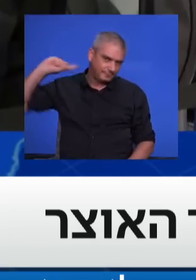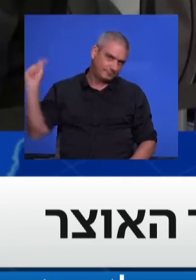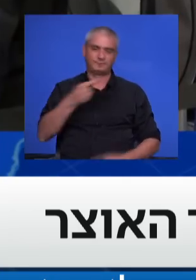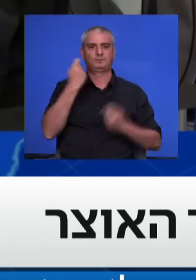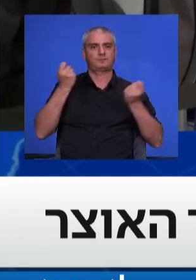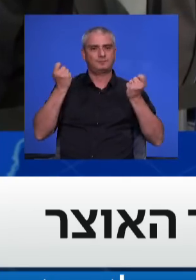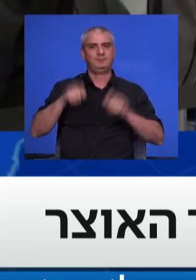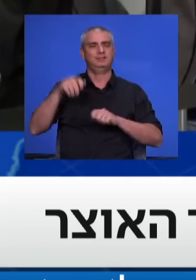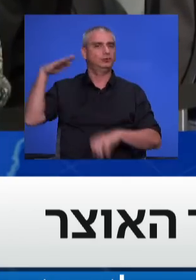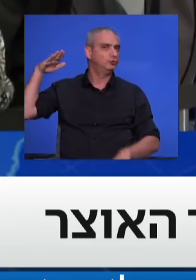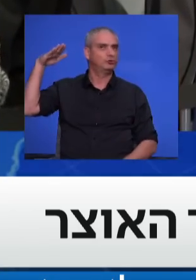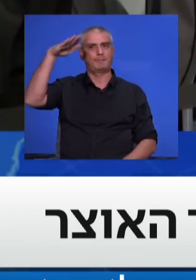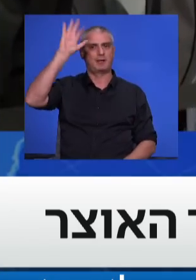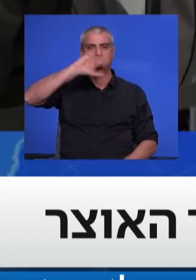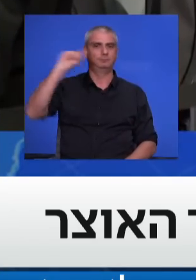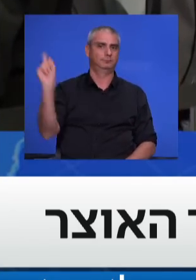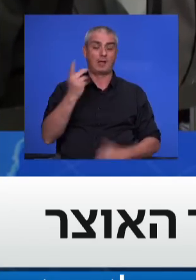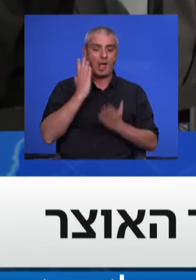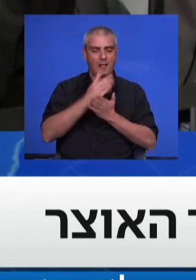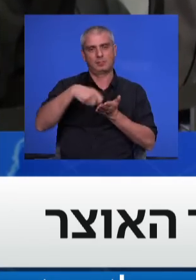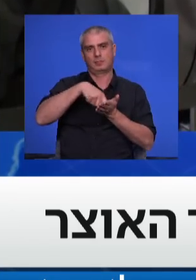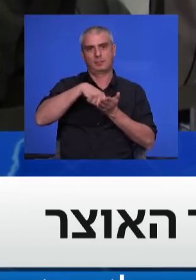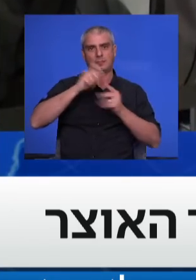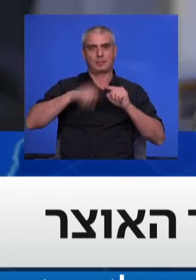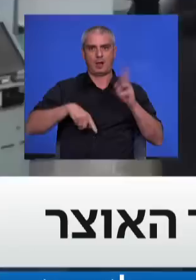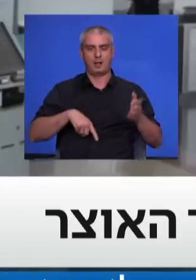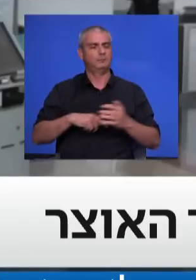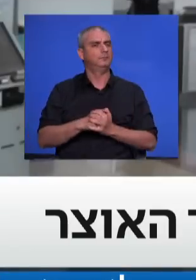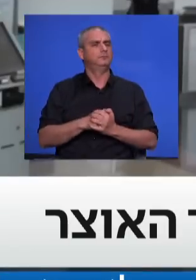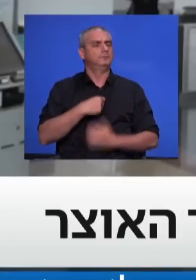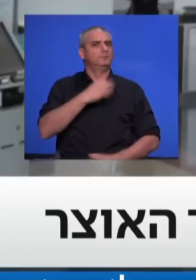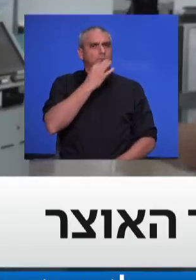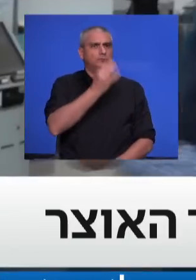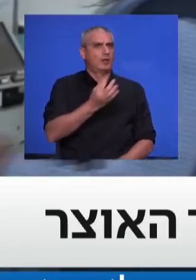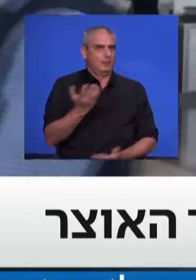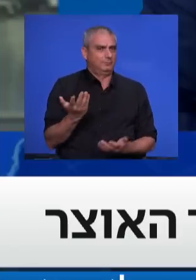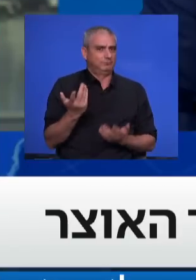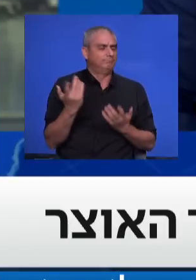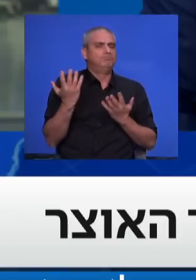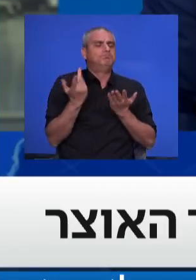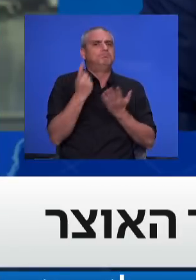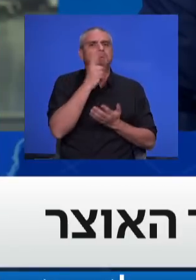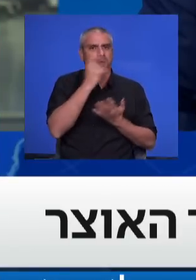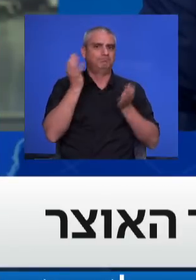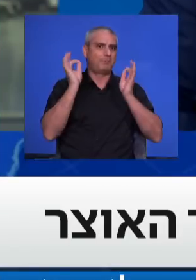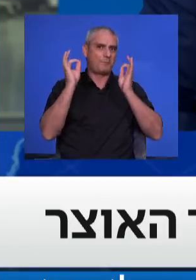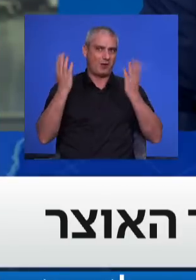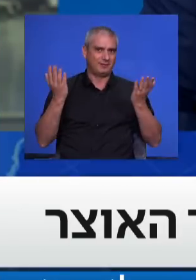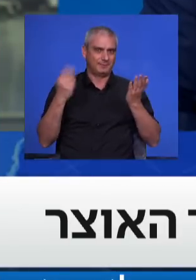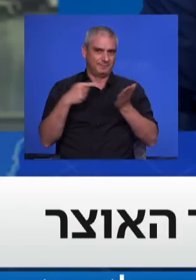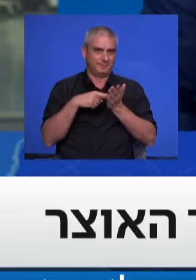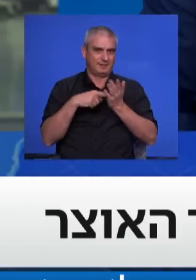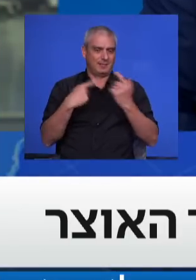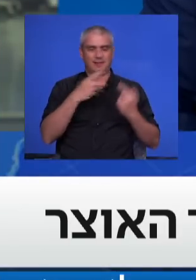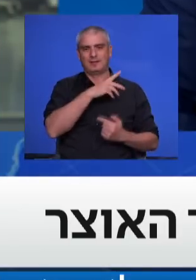על קרקוע של כל הטיסות עד שהתקלה הזאת תתוקן. אז הנה השאלה כמובן שמרחפת ממעל, במיוחד על רקע העימות בין